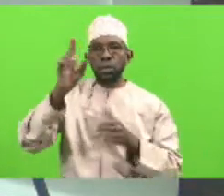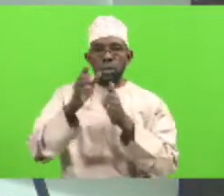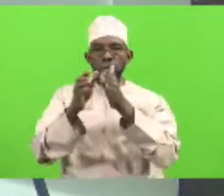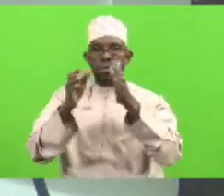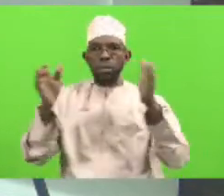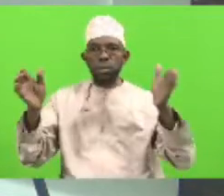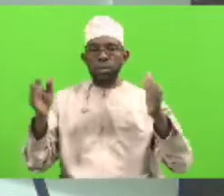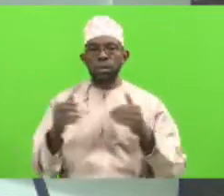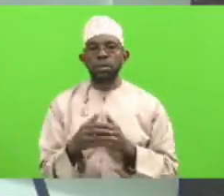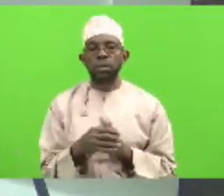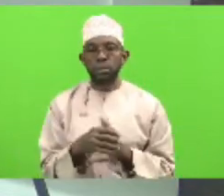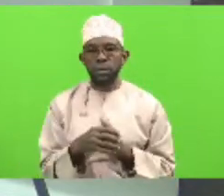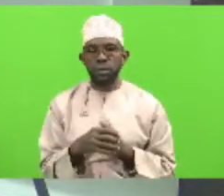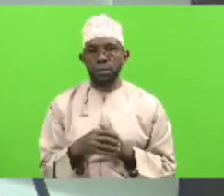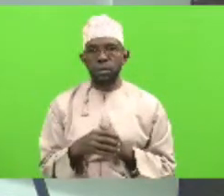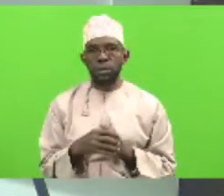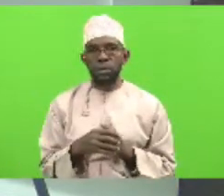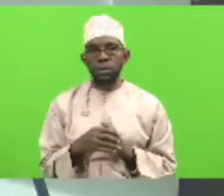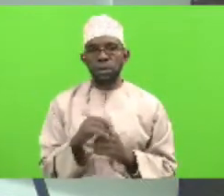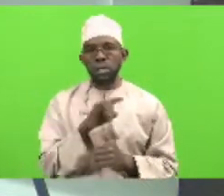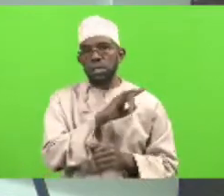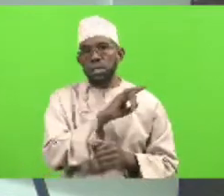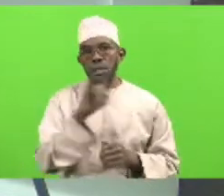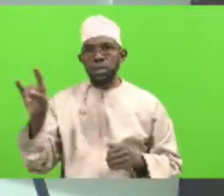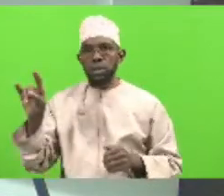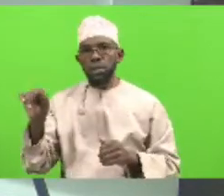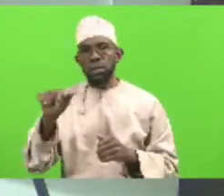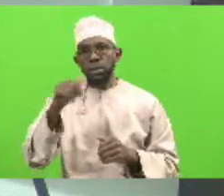الله أكبر لا